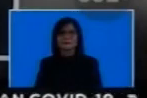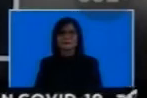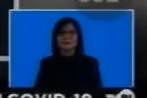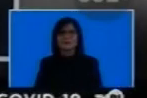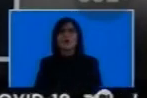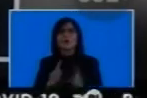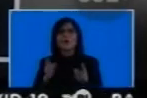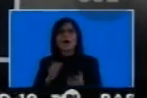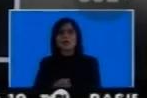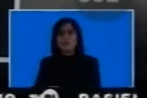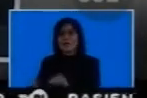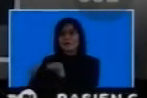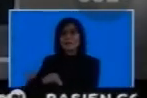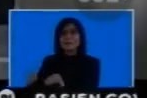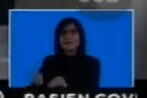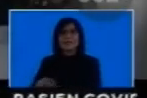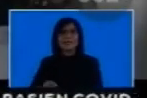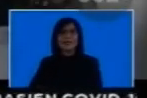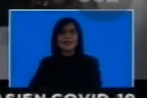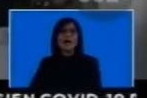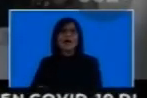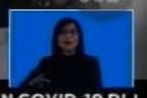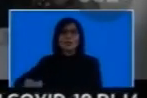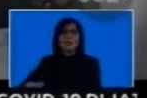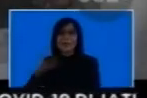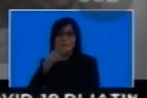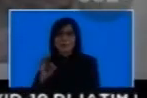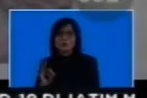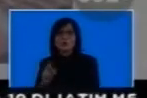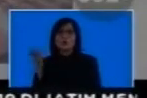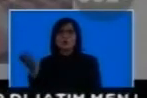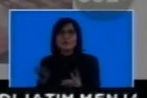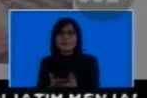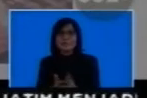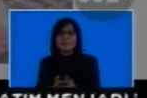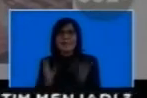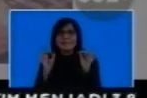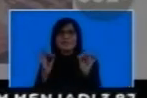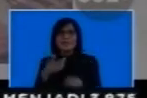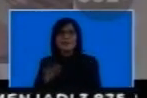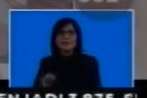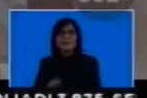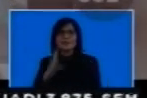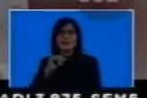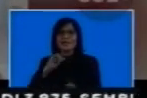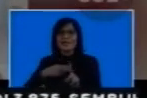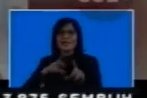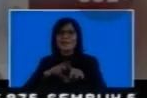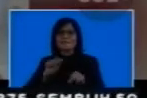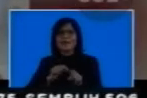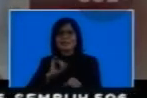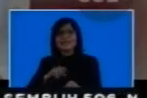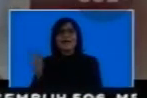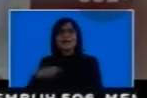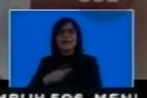Walau harus dititipkan di keluarga baru, untuk mendapatkan akses pendidikan yang lebih baik, Rivaldi dari Berau,